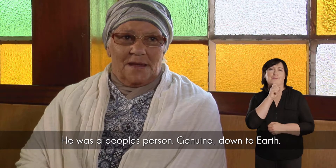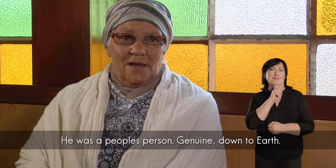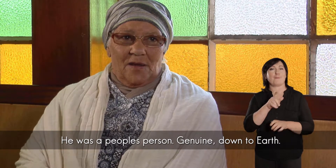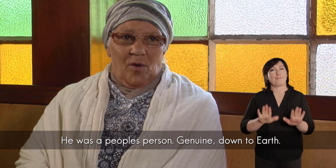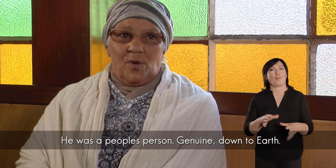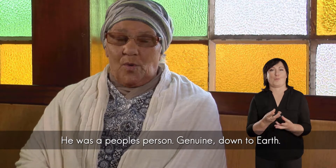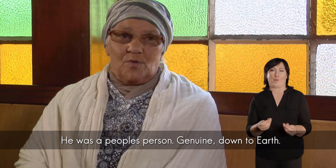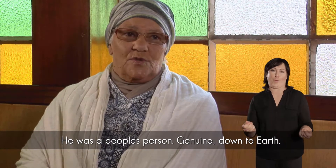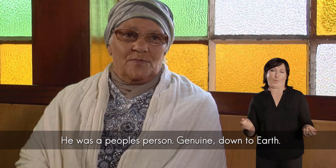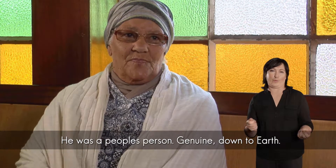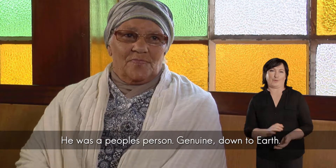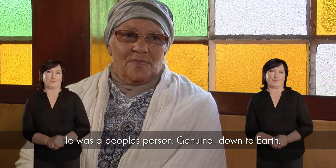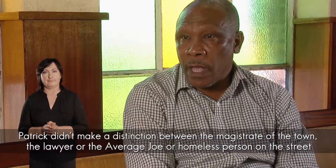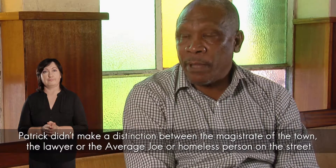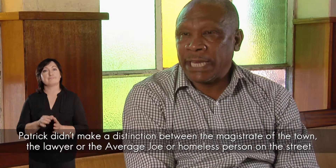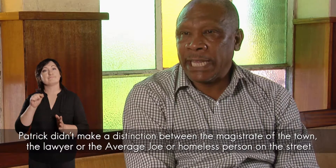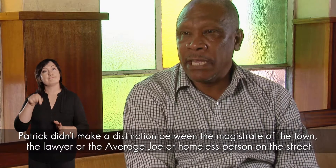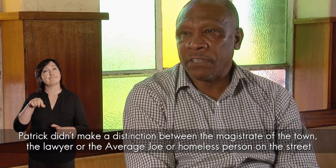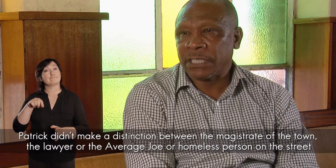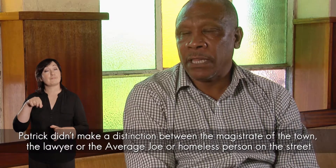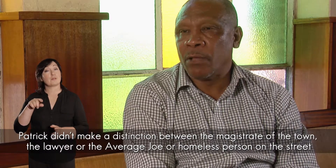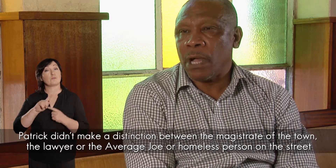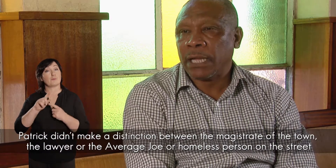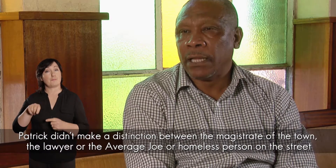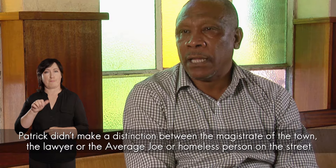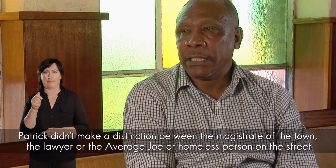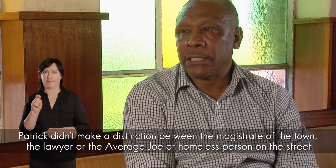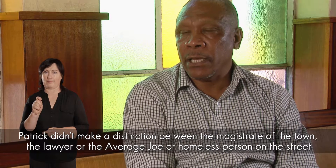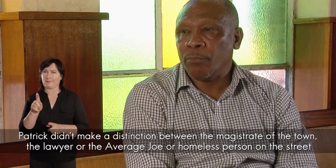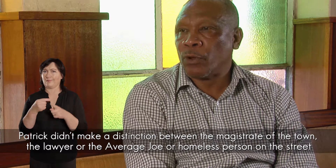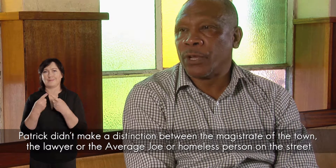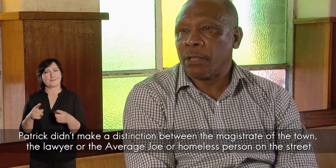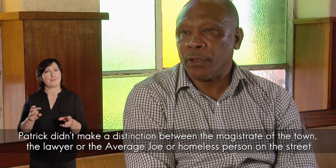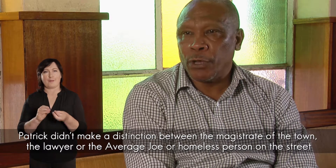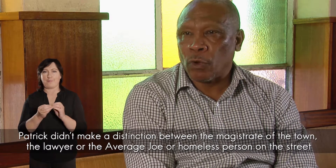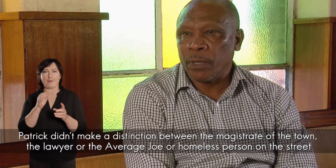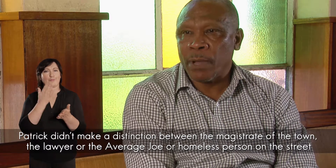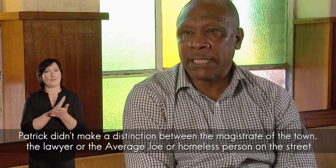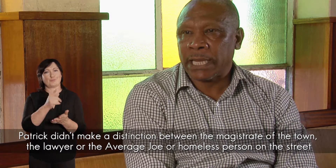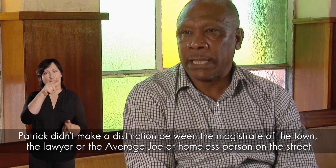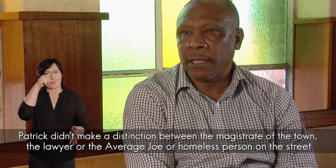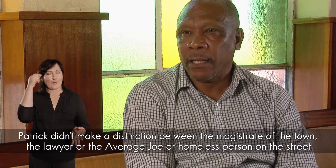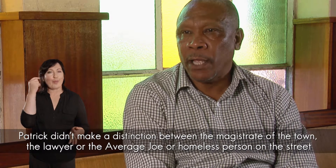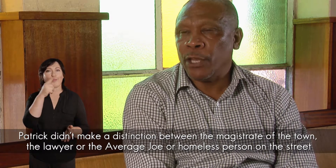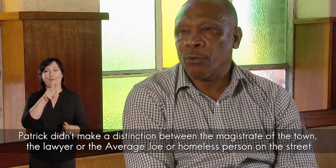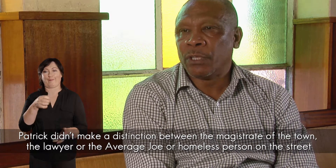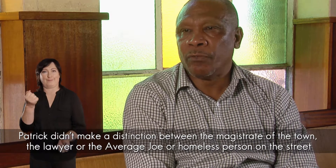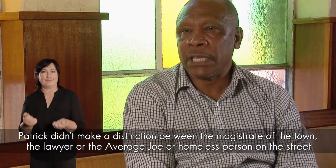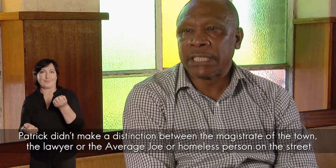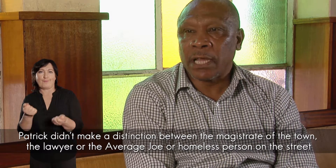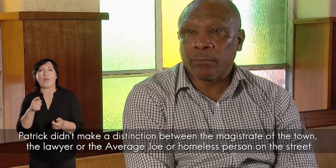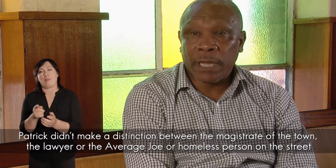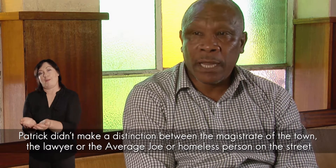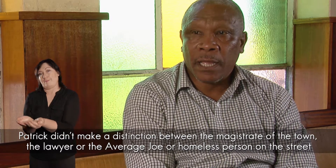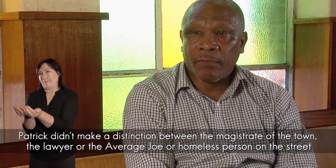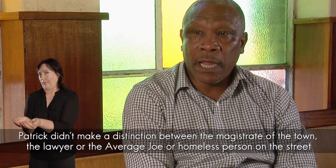plat, op die grond. Patrick het nie een verskil gemaakt, tussen die prokureer van die dorp, die magistraat, en die doodgewone